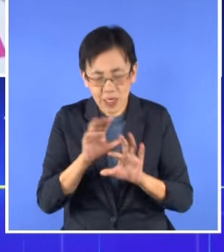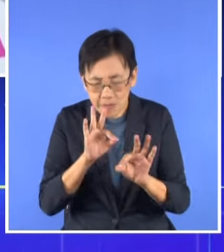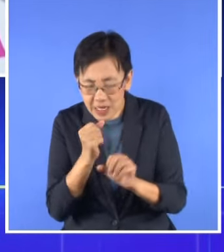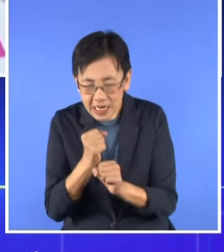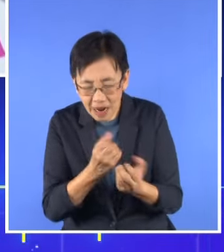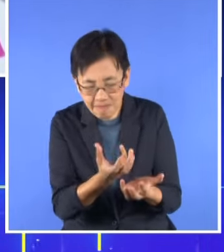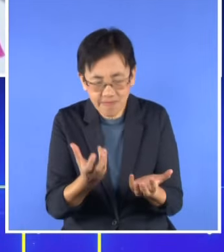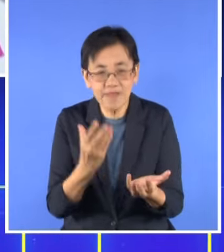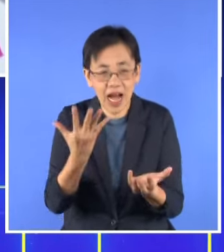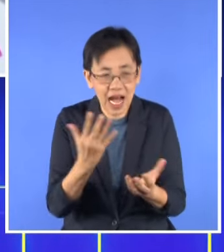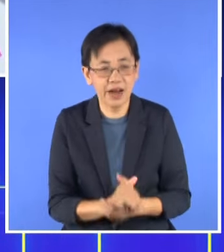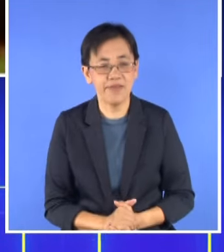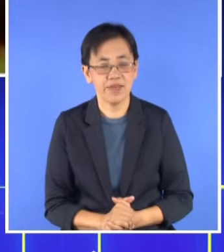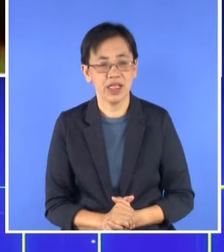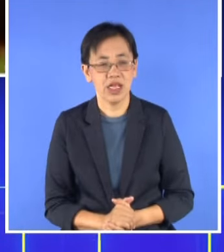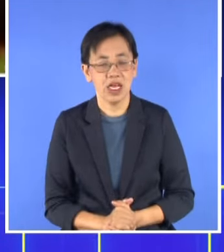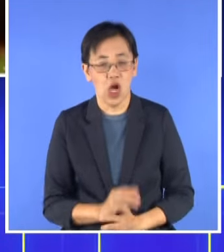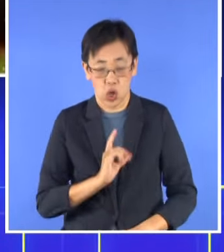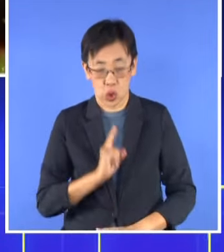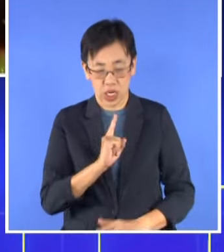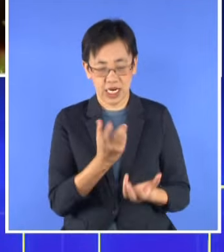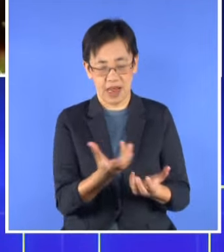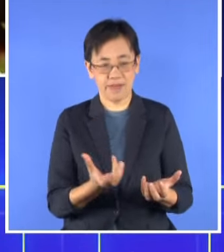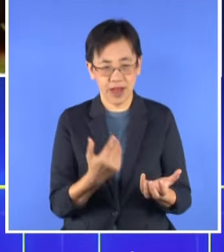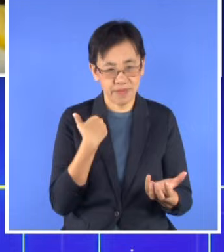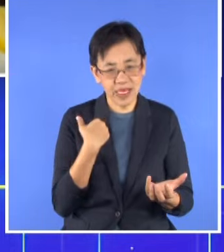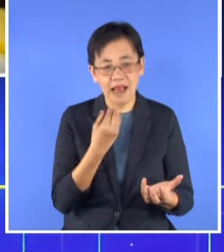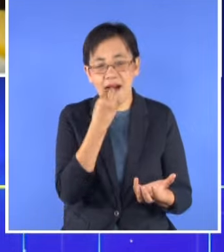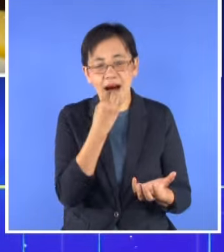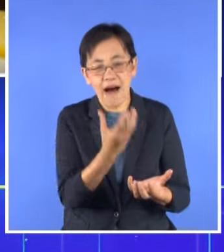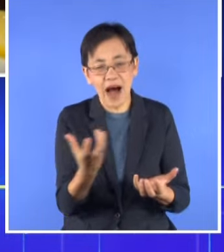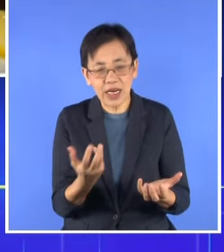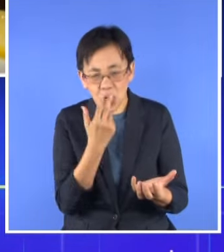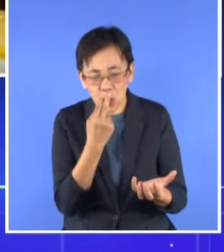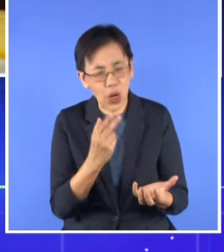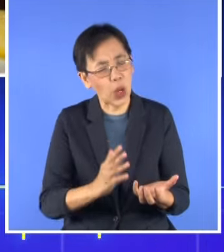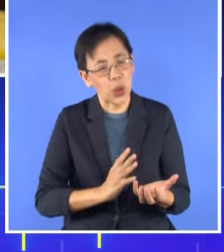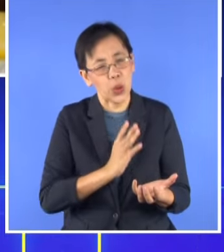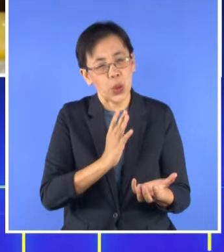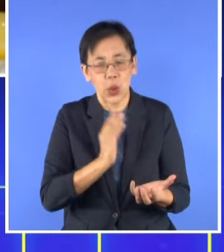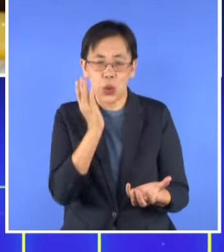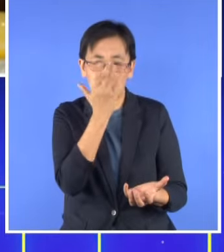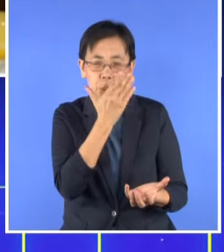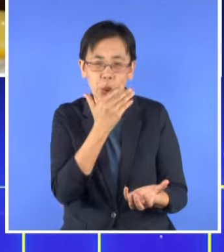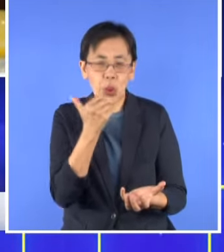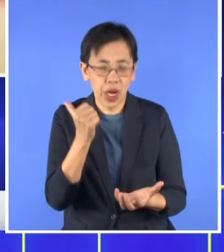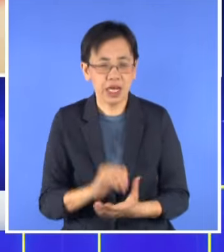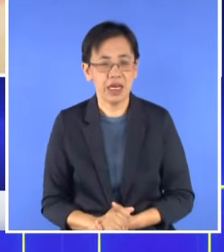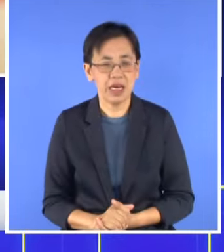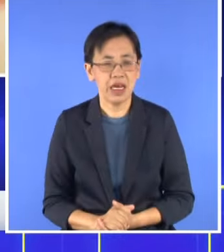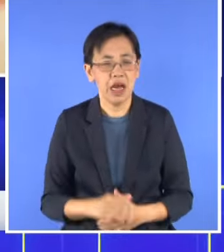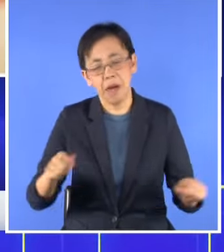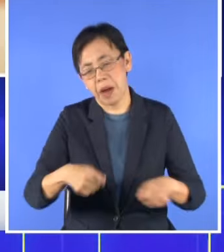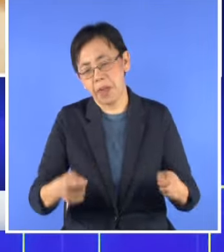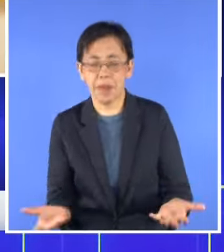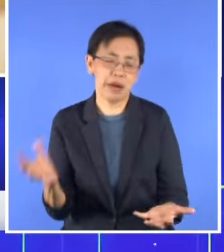ชฟก็มีหลายคน เชฟมี แต่ละคนก็หนึ่งอย่าง ก็คือจะเป็นหน้าตาอาหารแบบหรูหราสวยงามจะไม่ใช่แบบว่าผัดแล้วก็เท